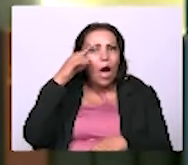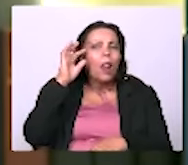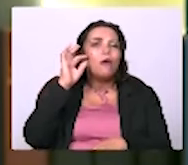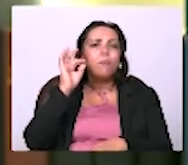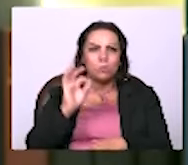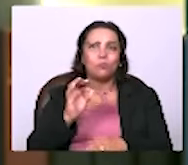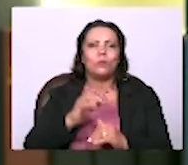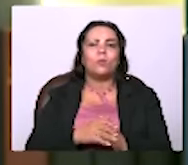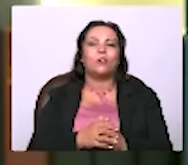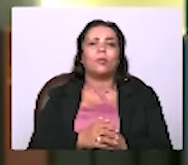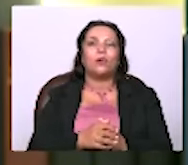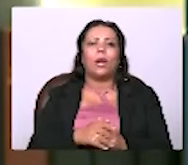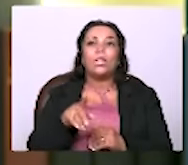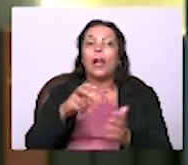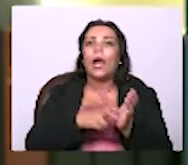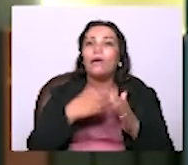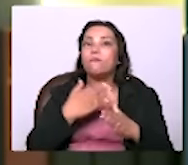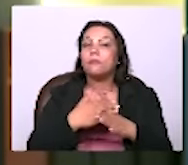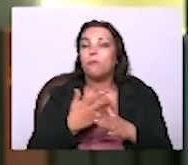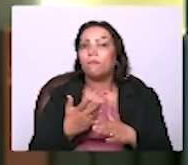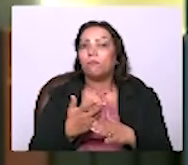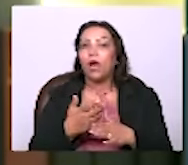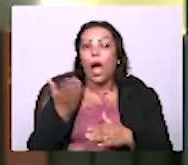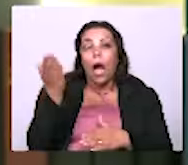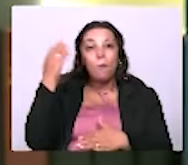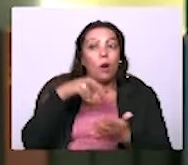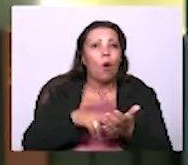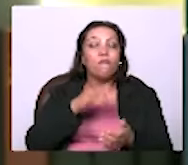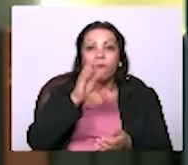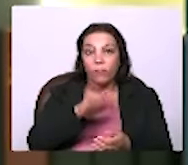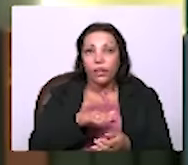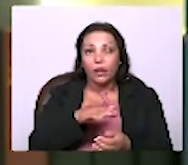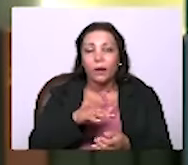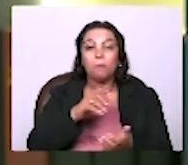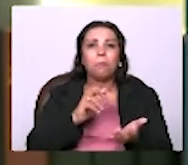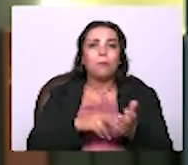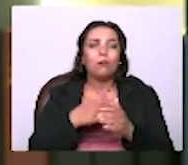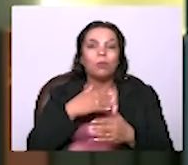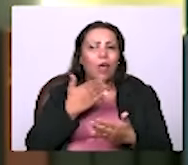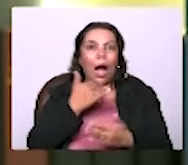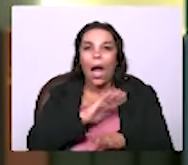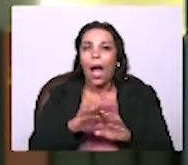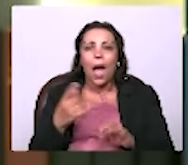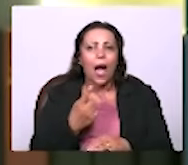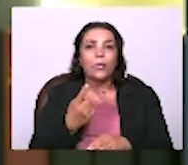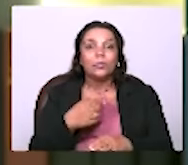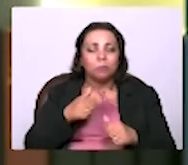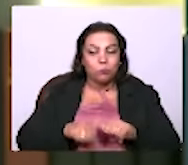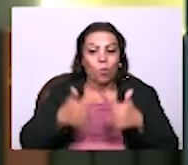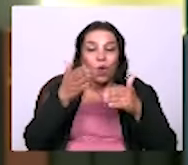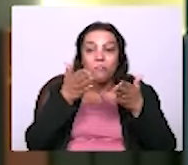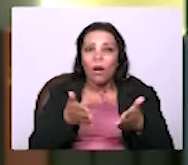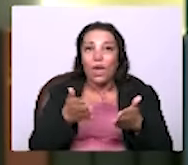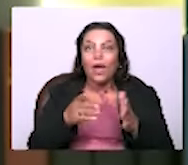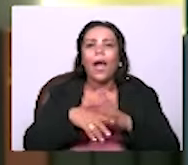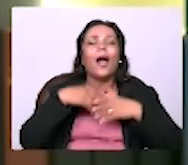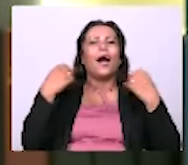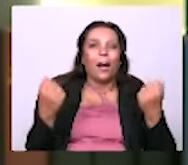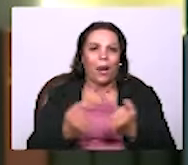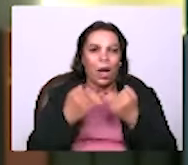الهادئ طب انت خايف من ايه طب ما انت خفت قبل كده في مواقف والمخاوف دي ما ثبتت نجاحها يبقى اذا حاول ان